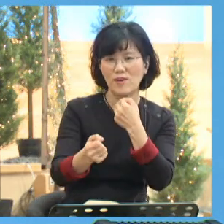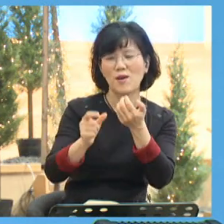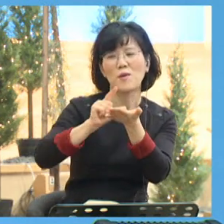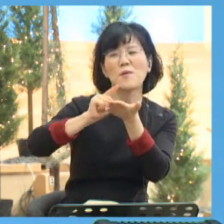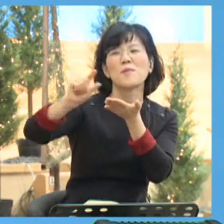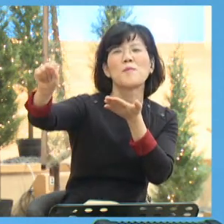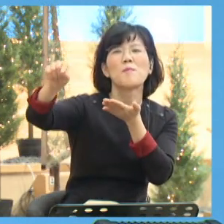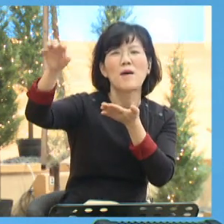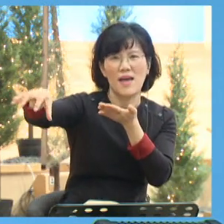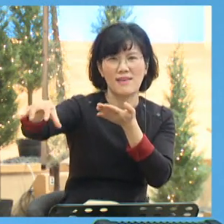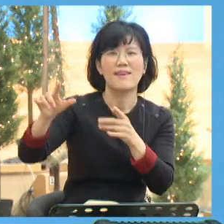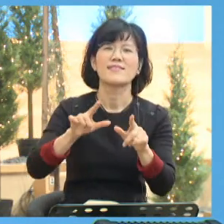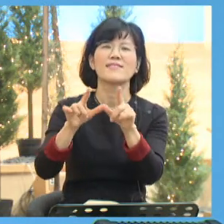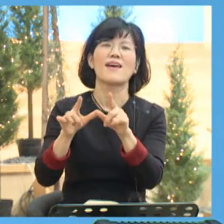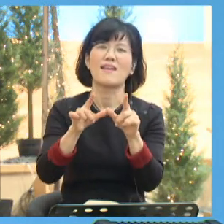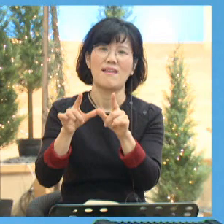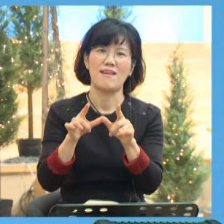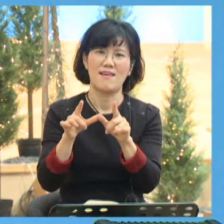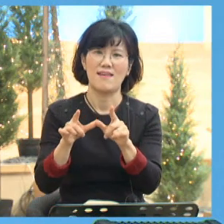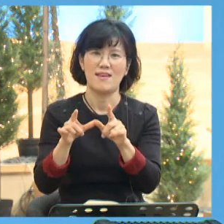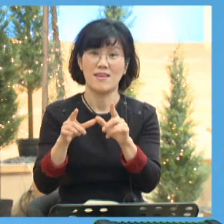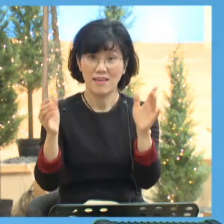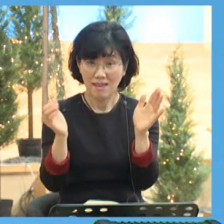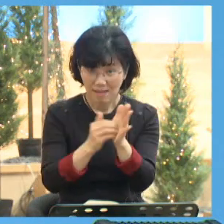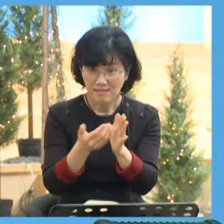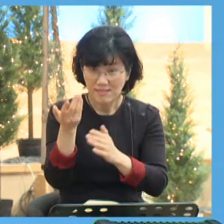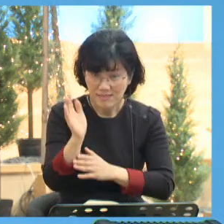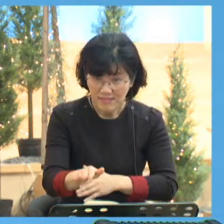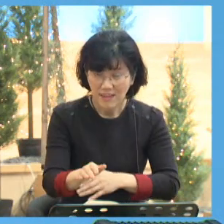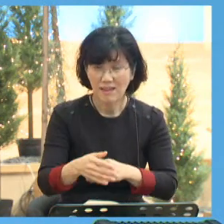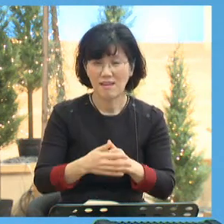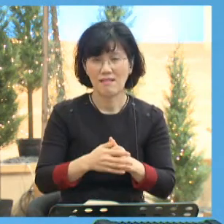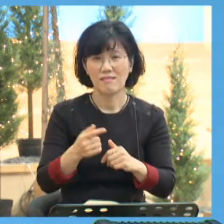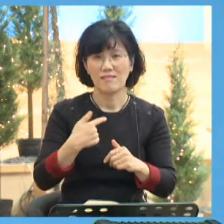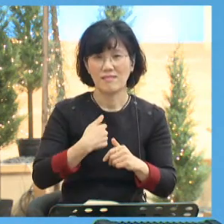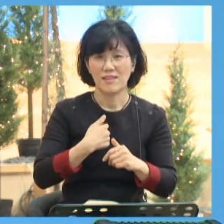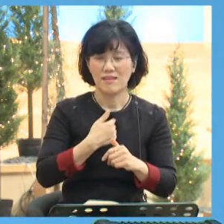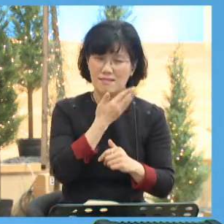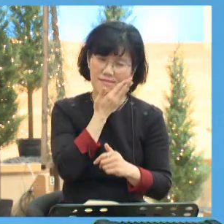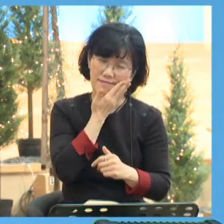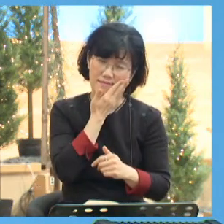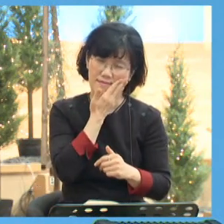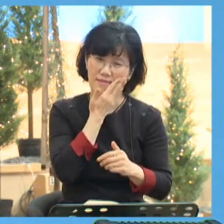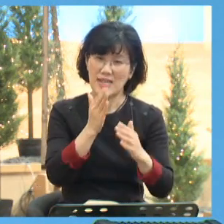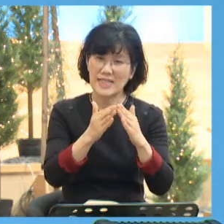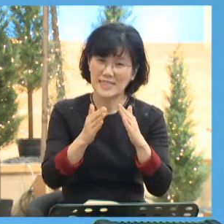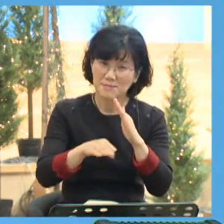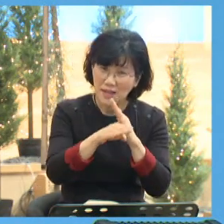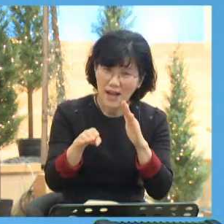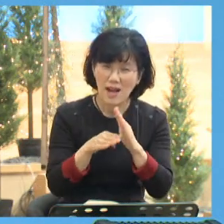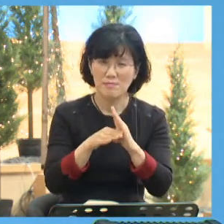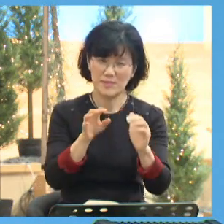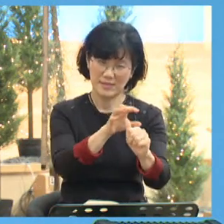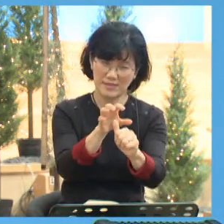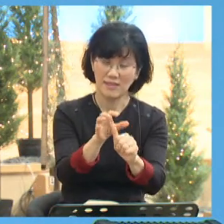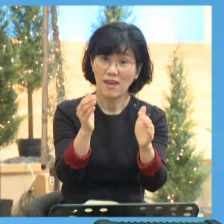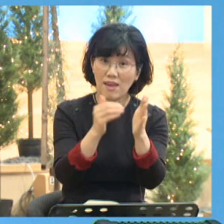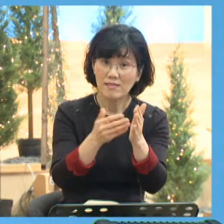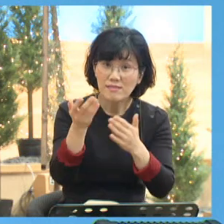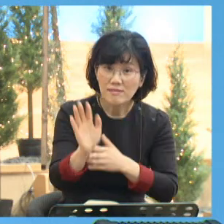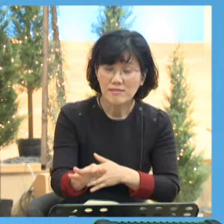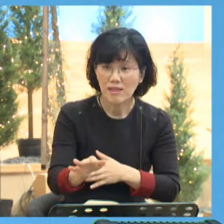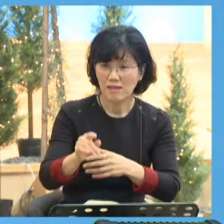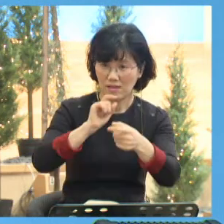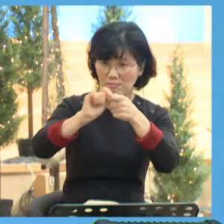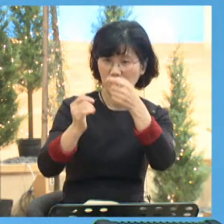물러나 줬잖아 요 그런 애지중지 하게 치킨 우리 10 아닌데 우리가 물인데 지금 뭐라